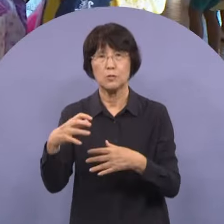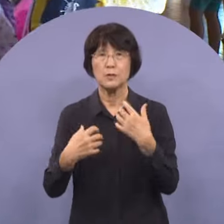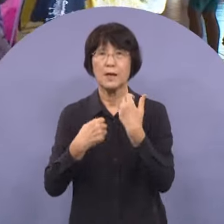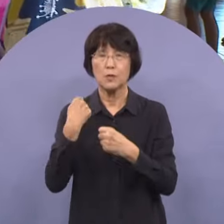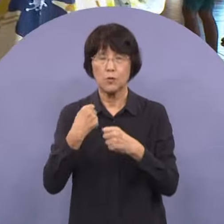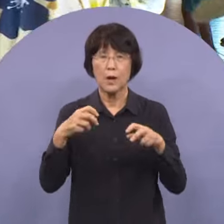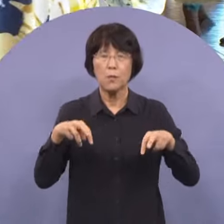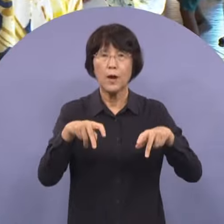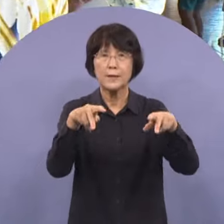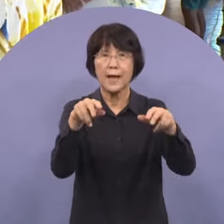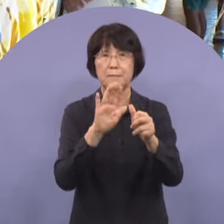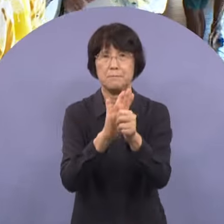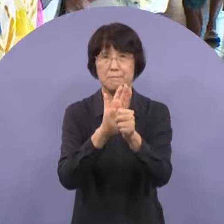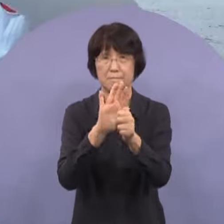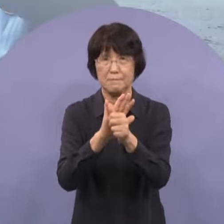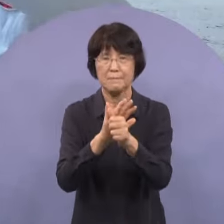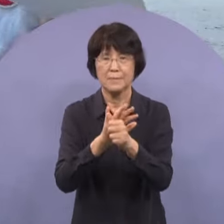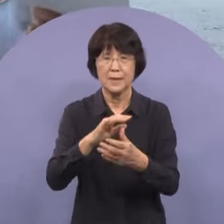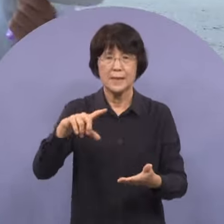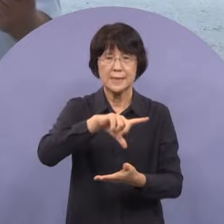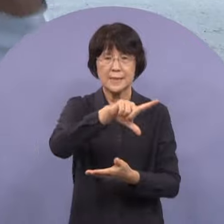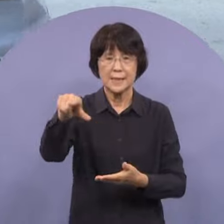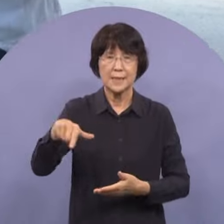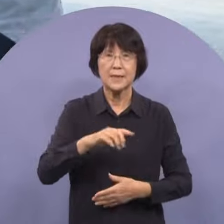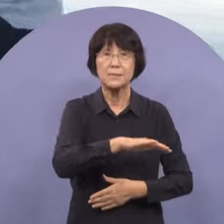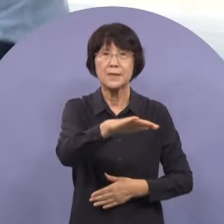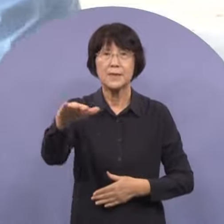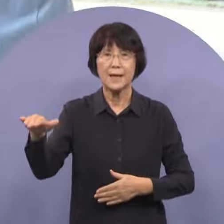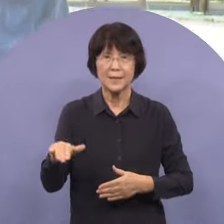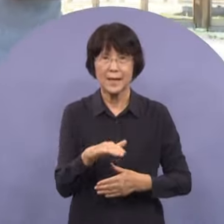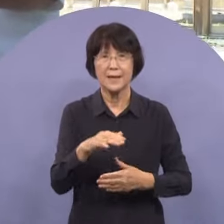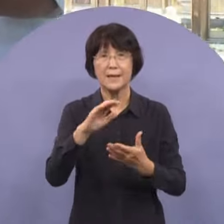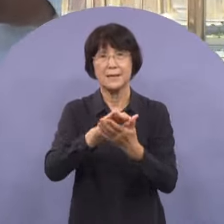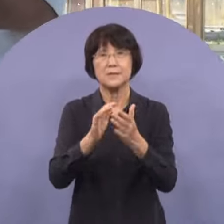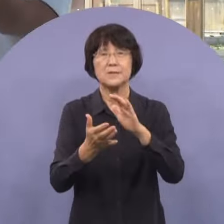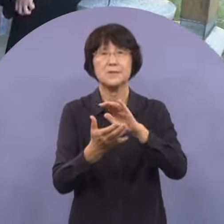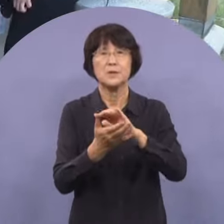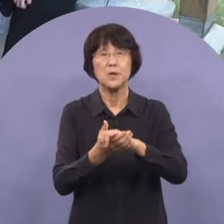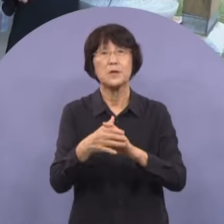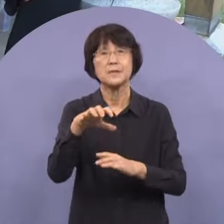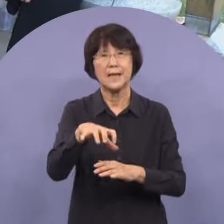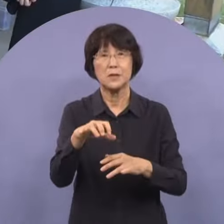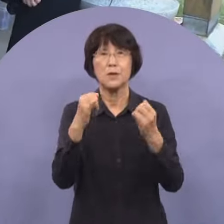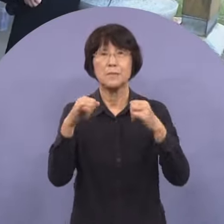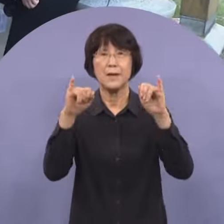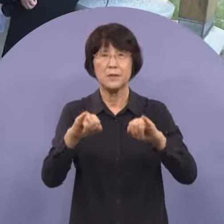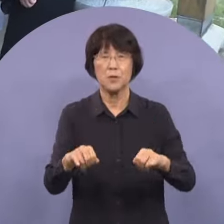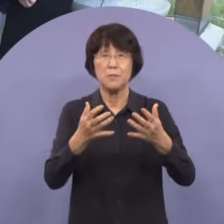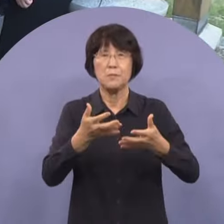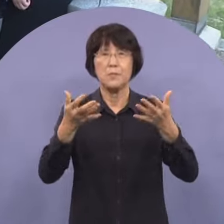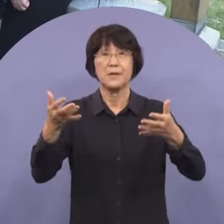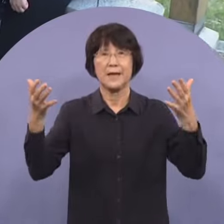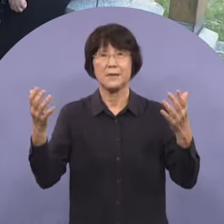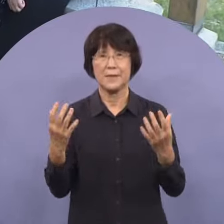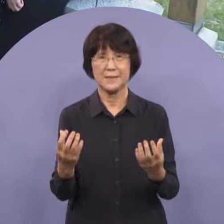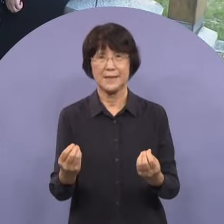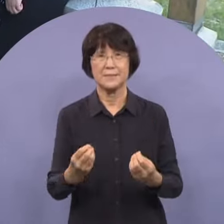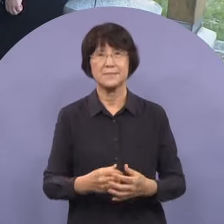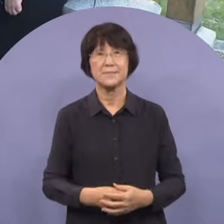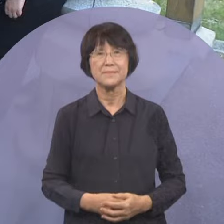アで参加し、地域が一体となって幼稚園のイベントを盛り上げていました。